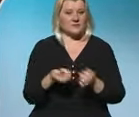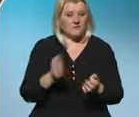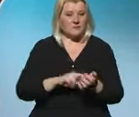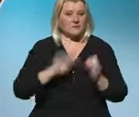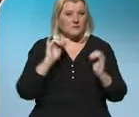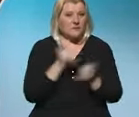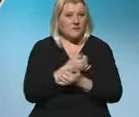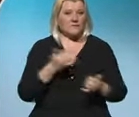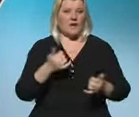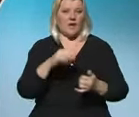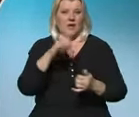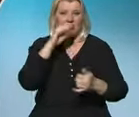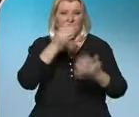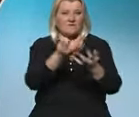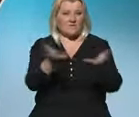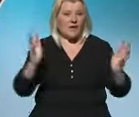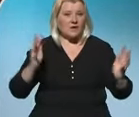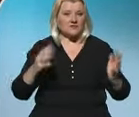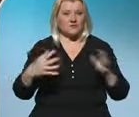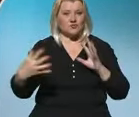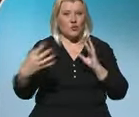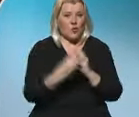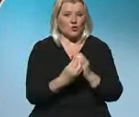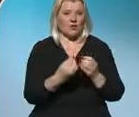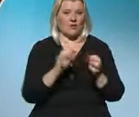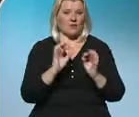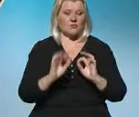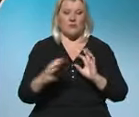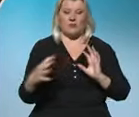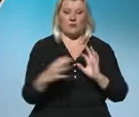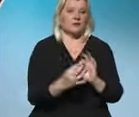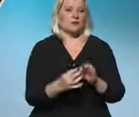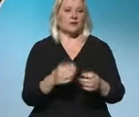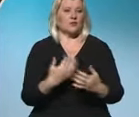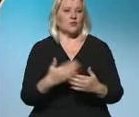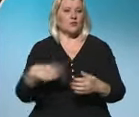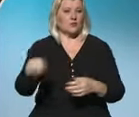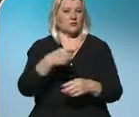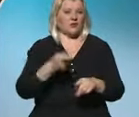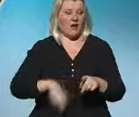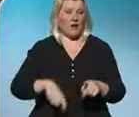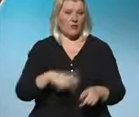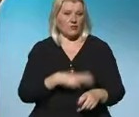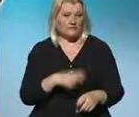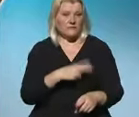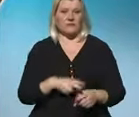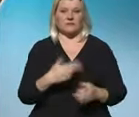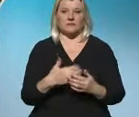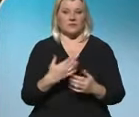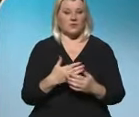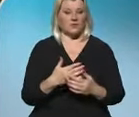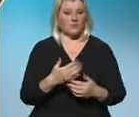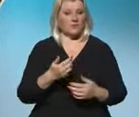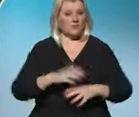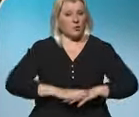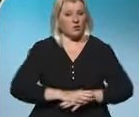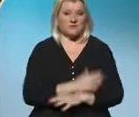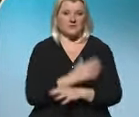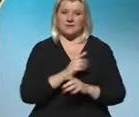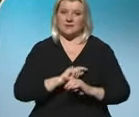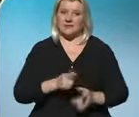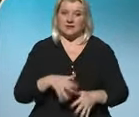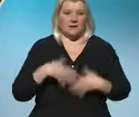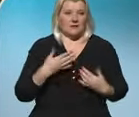scéně s tím davem, jak říkáte, s těmi lidmi, kteří prožili takové události, tak jako v tomto směru i vy máte zvláštní pocity určitě